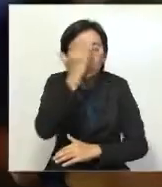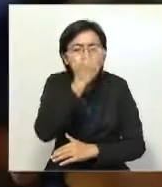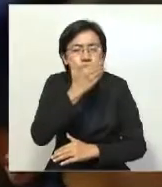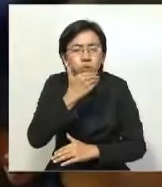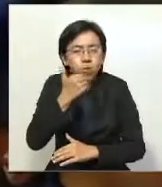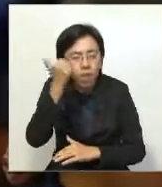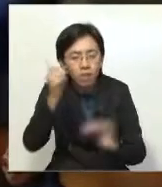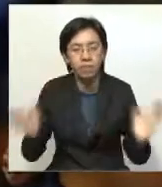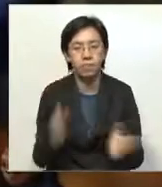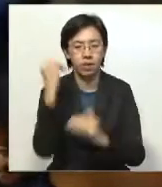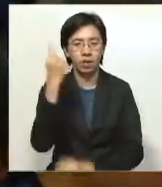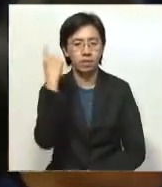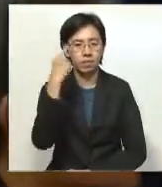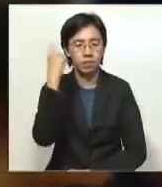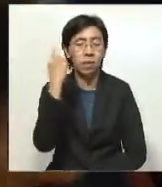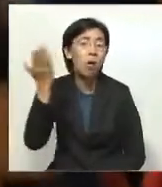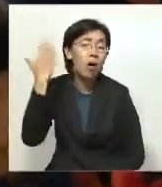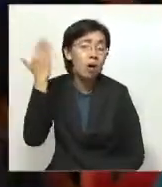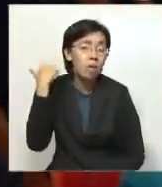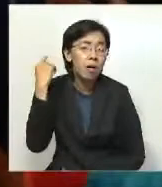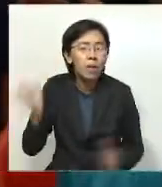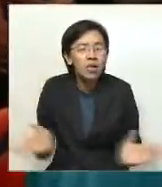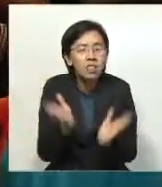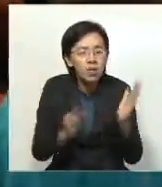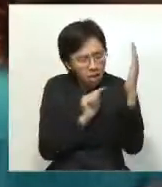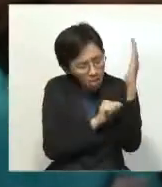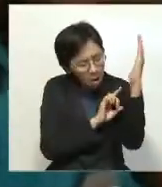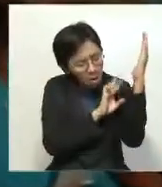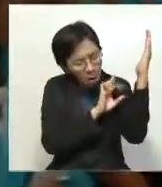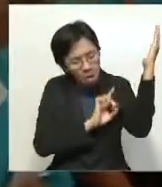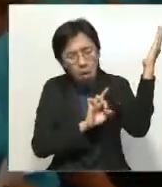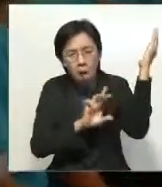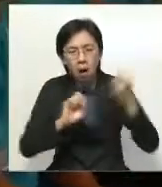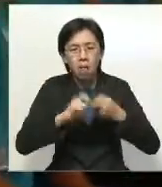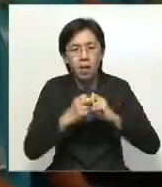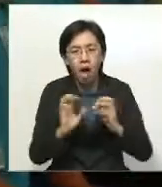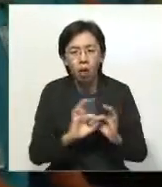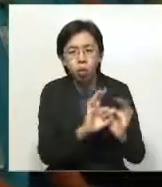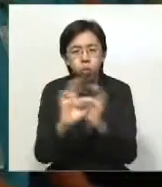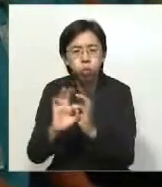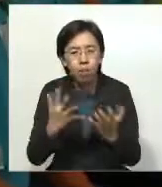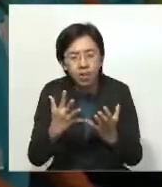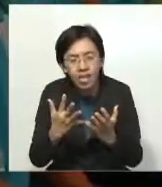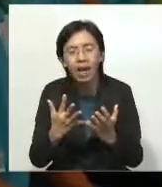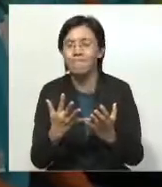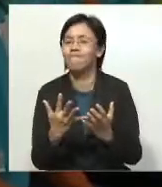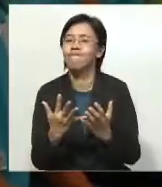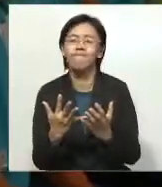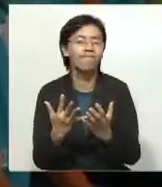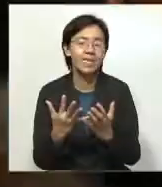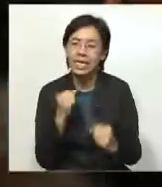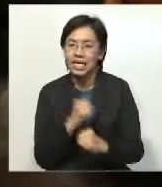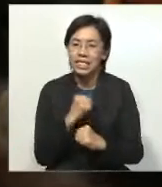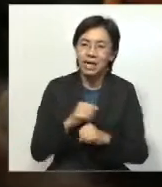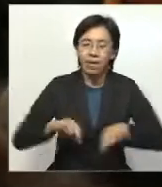การส่งเสริมการท่องเที่ยวที่ผ่านมามีการส่งเสริมเป็นบางพื้นที่และไม่เกิดความเชื่อมโยงกันจึงไม่สามารถสร้างโครงสร้างขึ้นมาใหม่